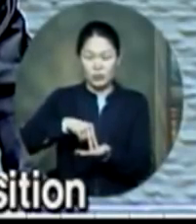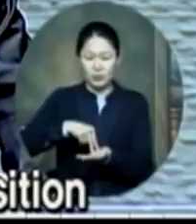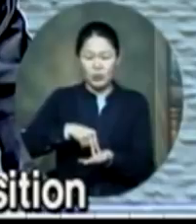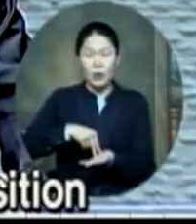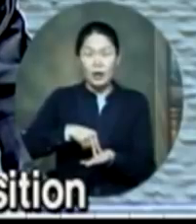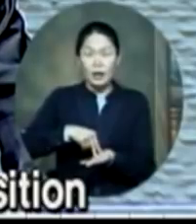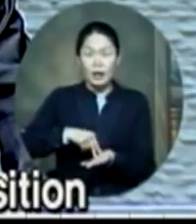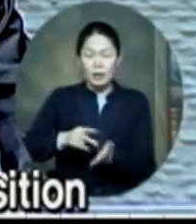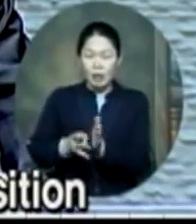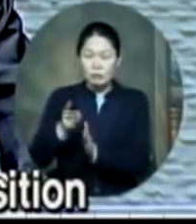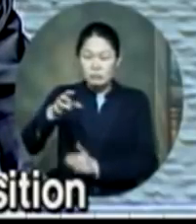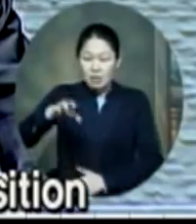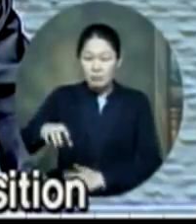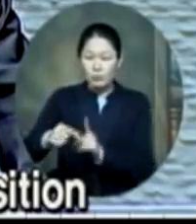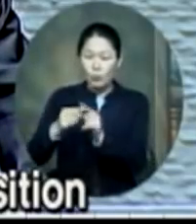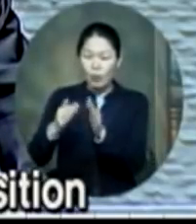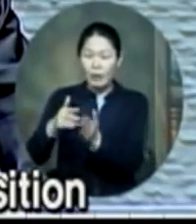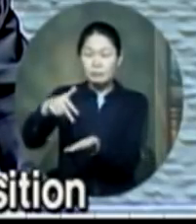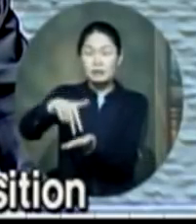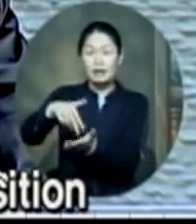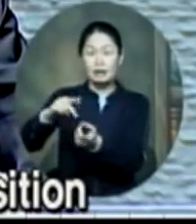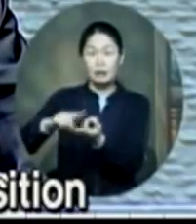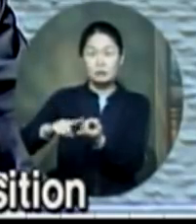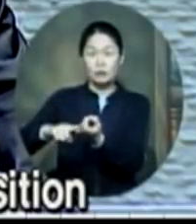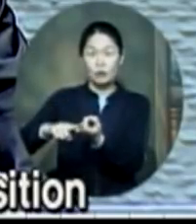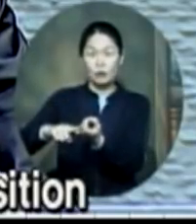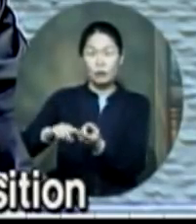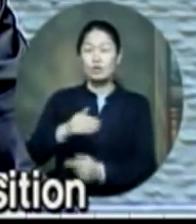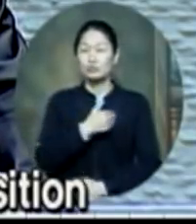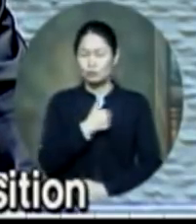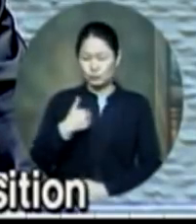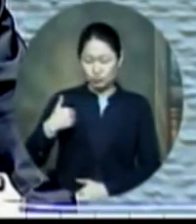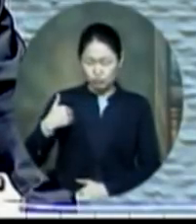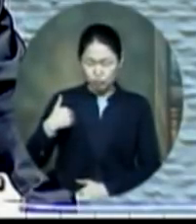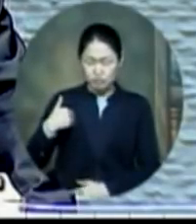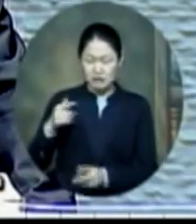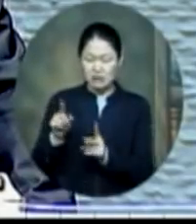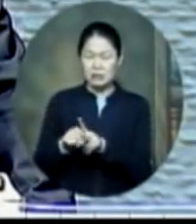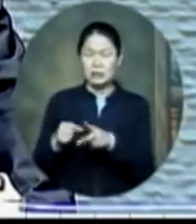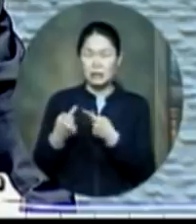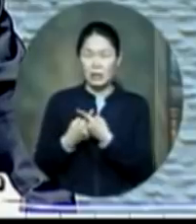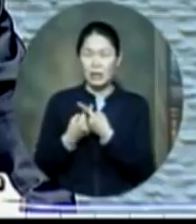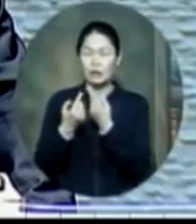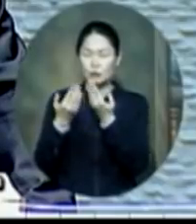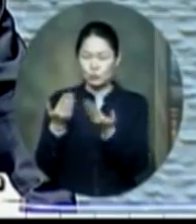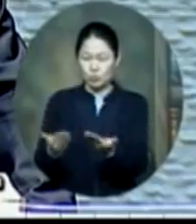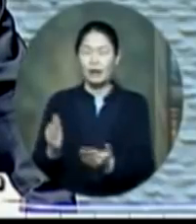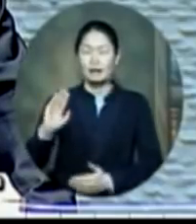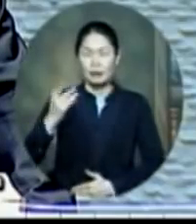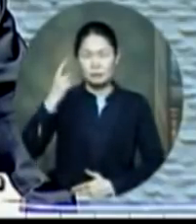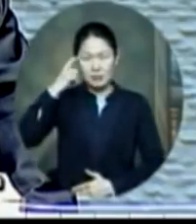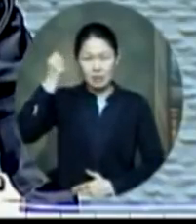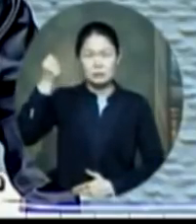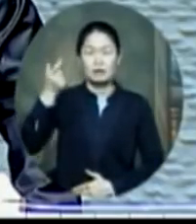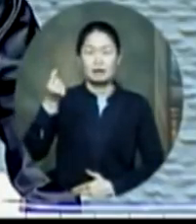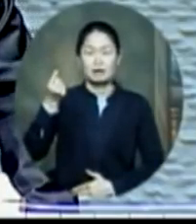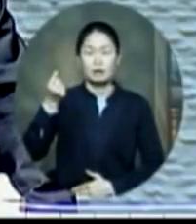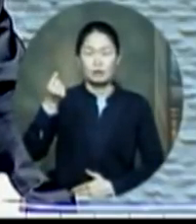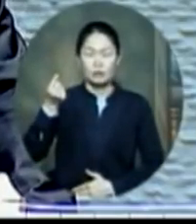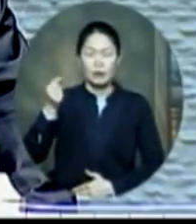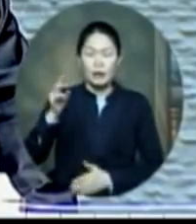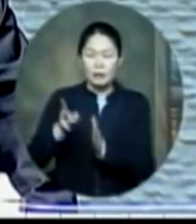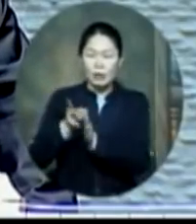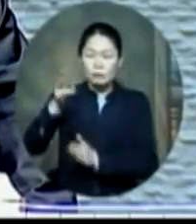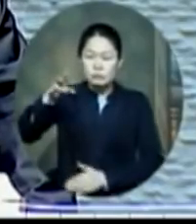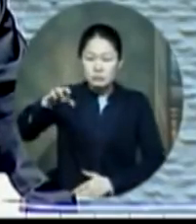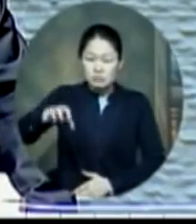예루살렘 교회의 처지에 대해서 충분히 이해해야 한다고 생각이 들었던 것 같아요. 예루살렘 교회가